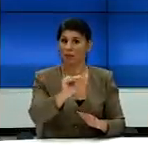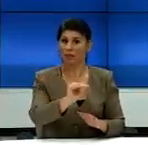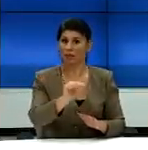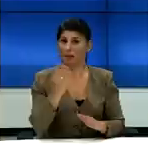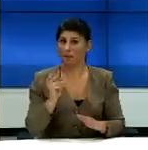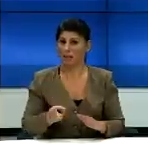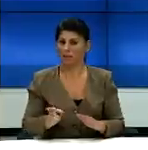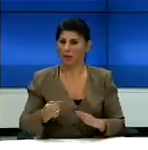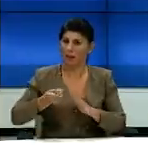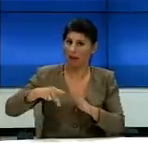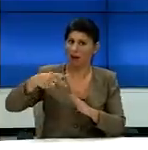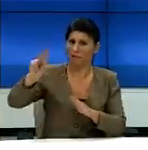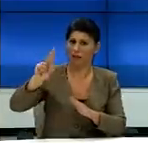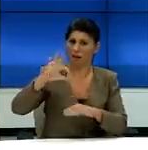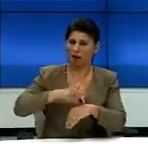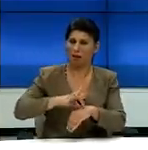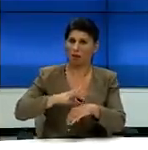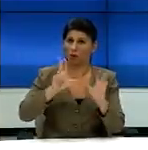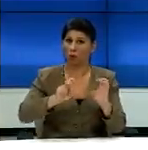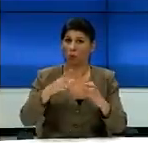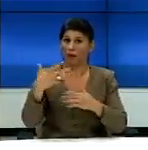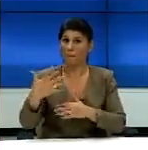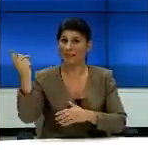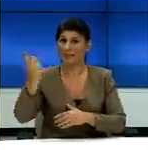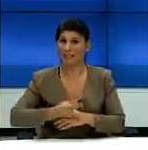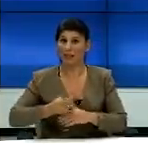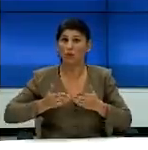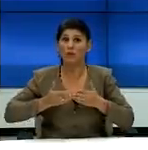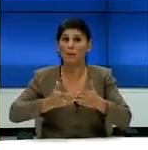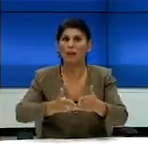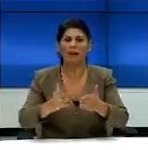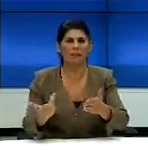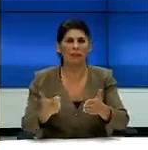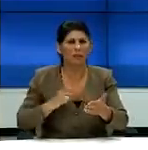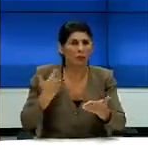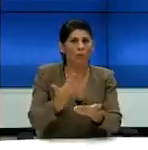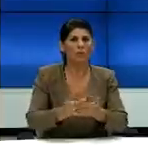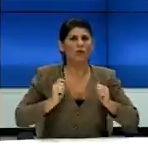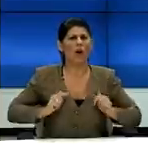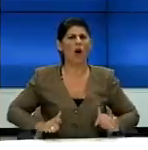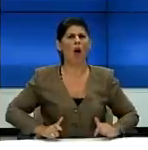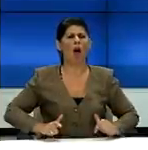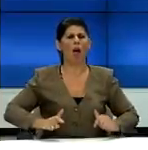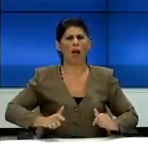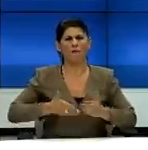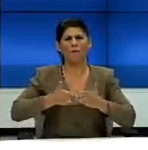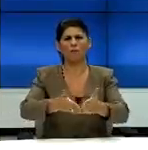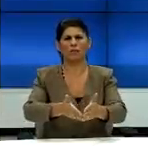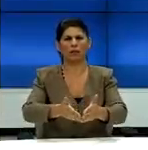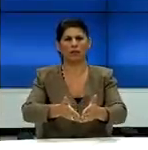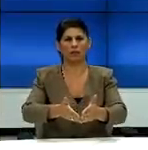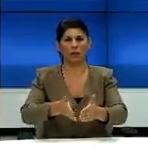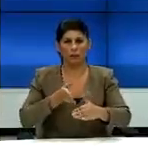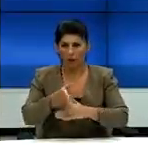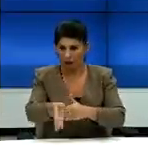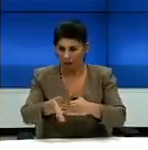και άρχισαν να αυξάνονται τα κρούσματα στο 85% στα πλοία. Γιατί το απέτυχαν οι εφοπλιστές. Και έμπαινε κανείς μέσα